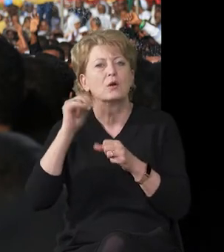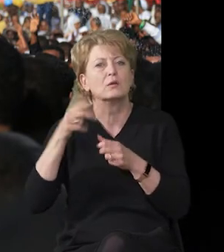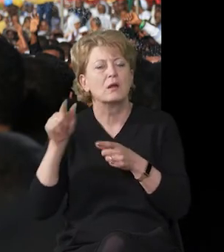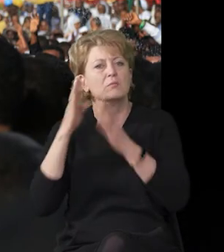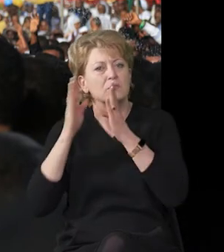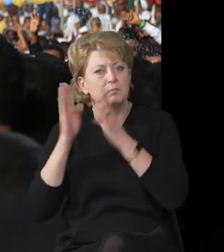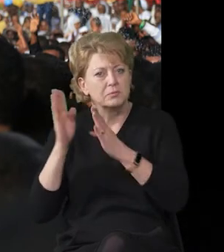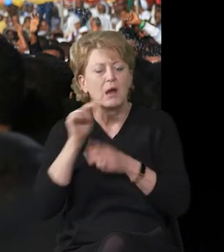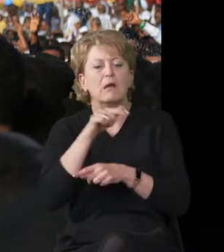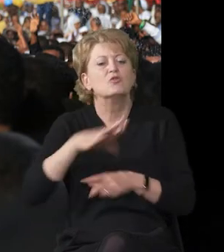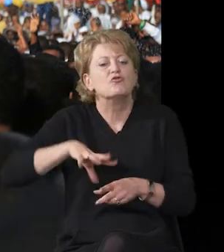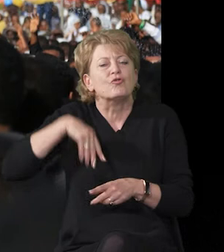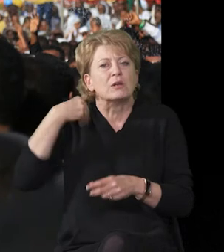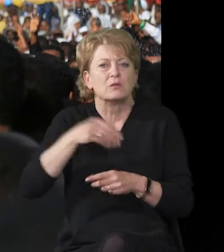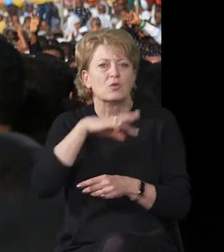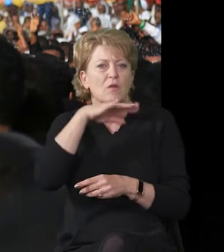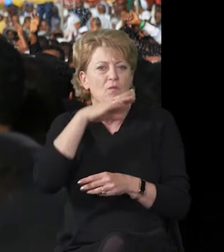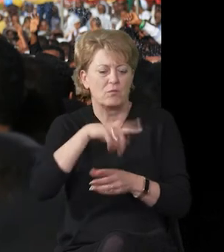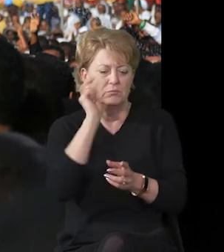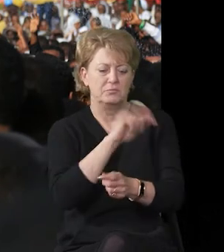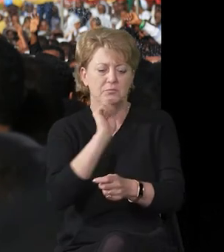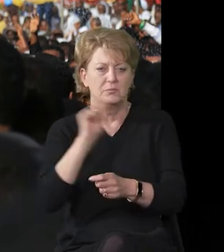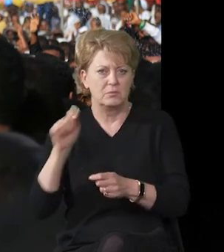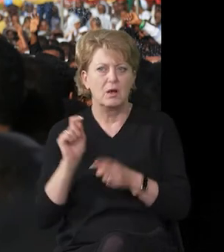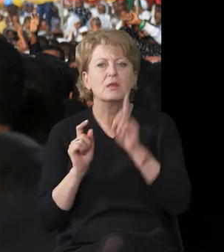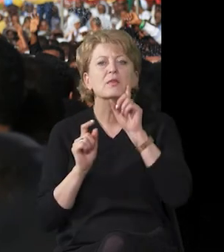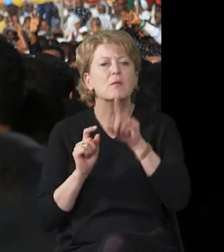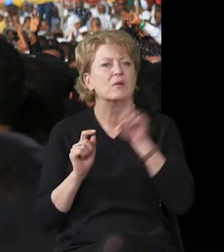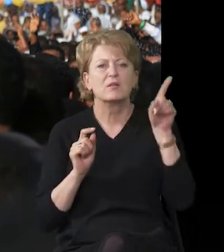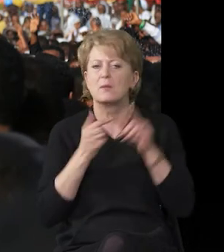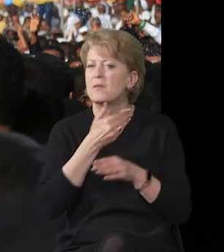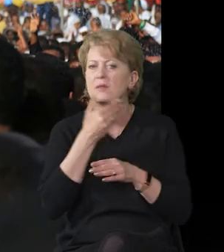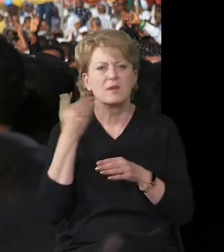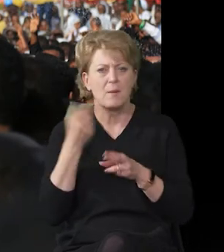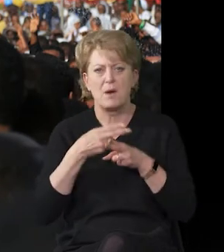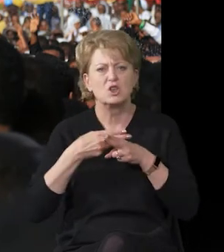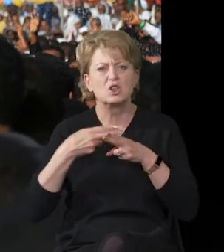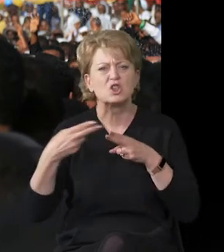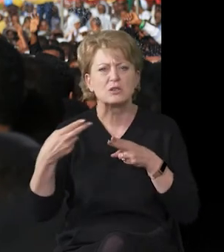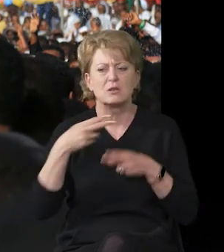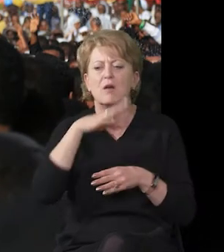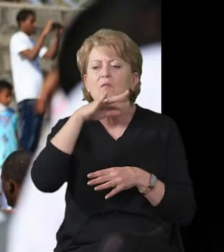Ponieważ w Addis Abebie nie ma źródeł czystej, bieżącej wody, w związku z tym